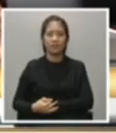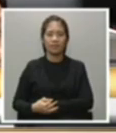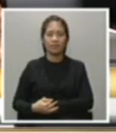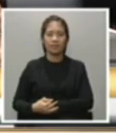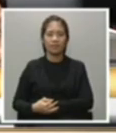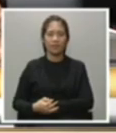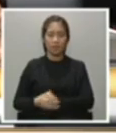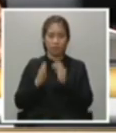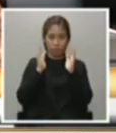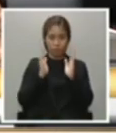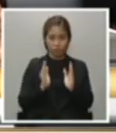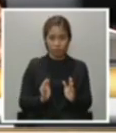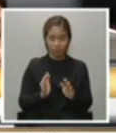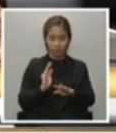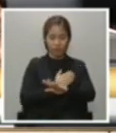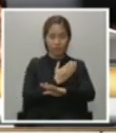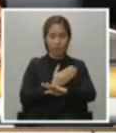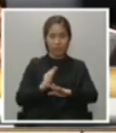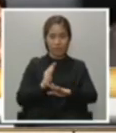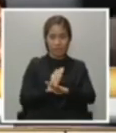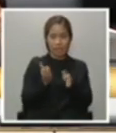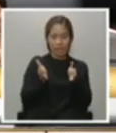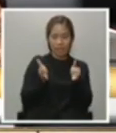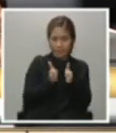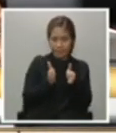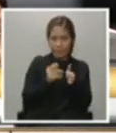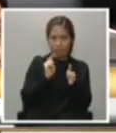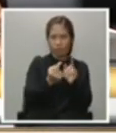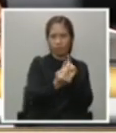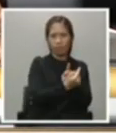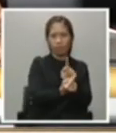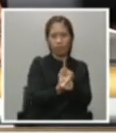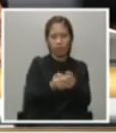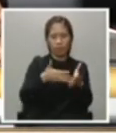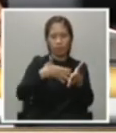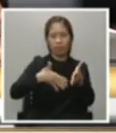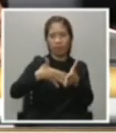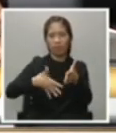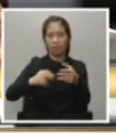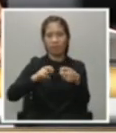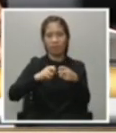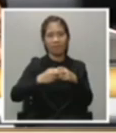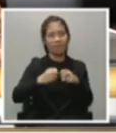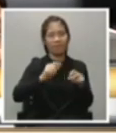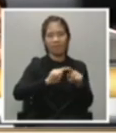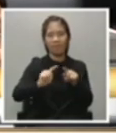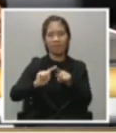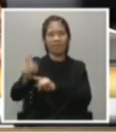ผู้ประกอบการรายย่อยของประเทศไทยนะคะจะต้องพบเจอกับอุปสรรคมากมาย